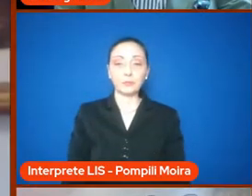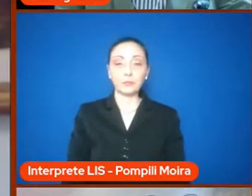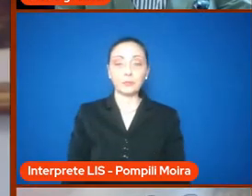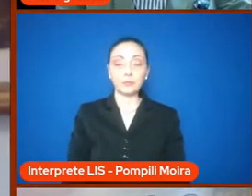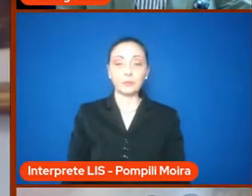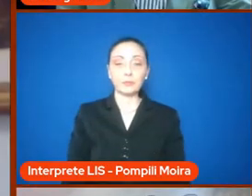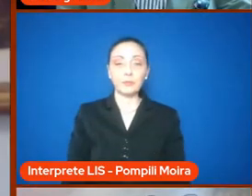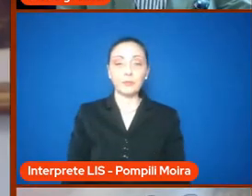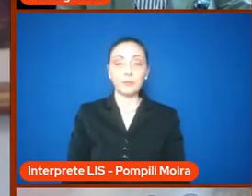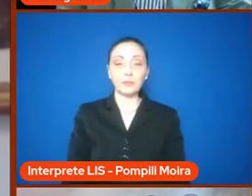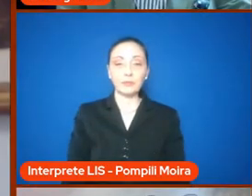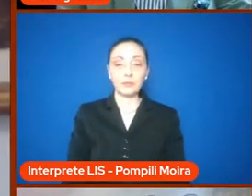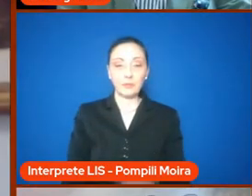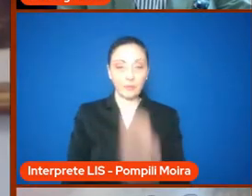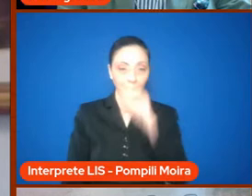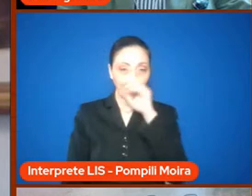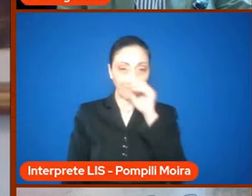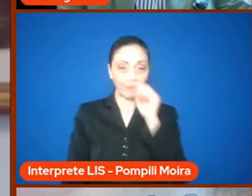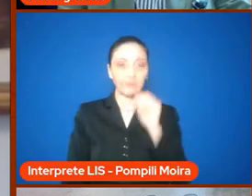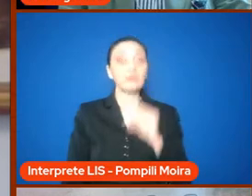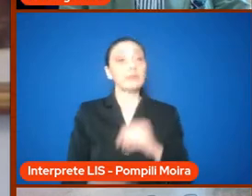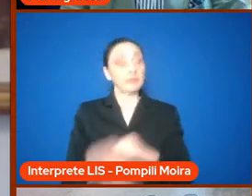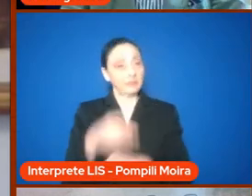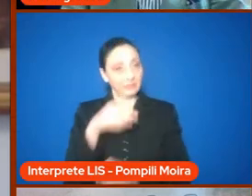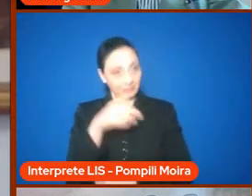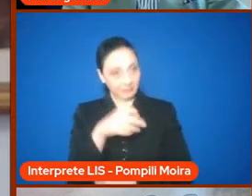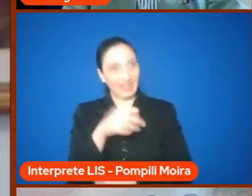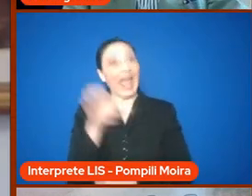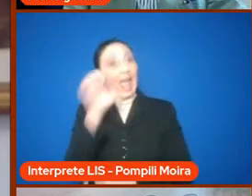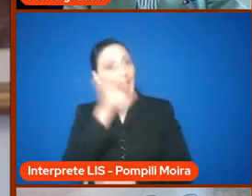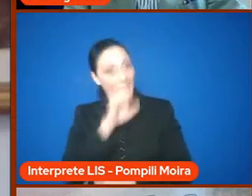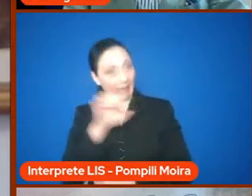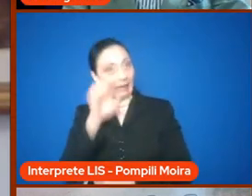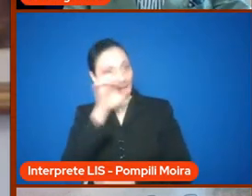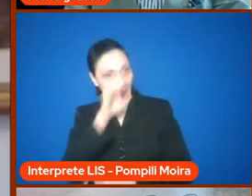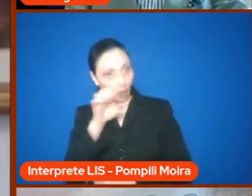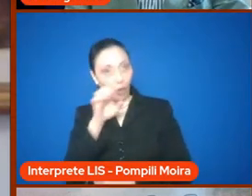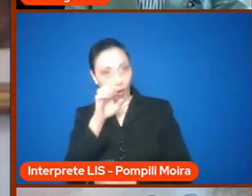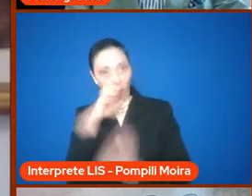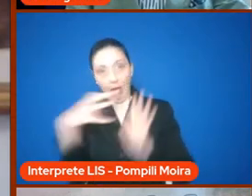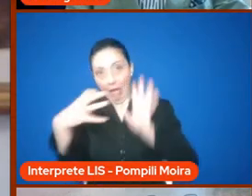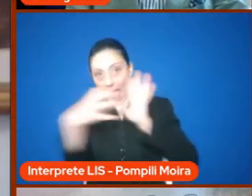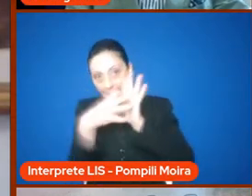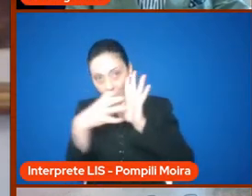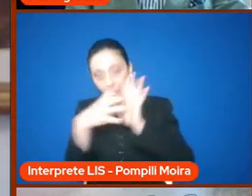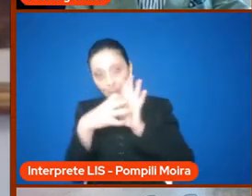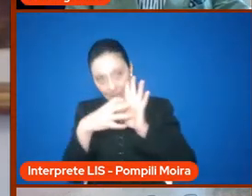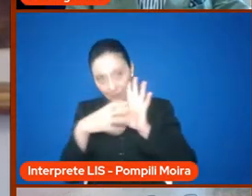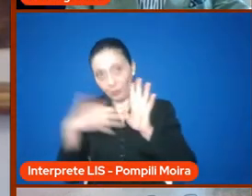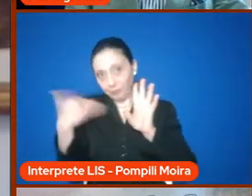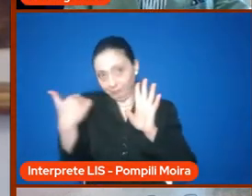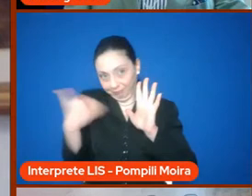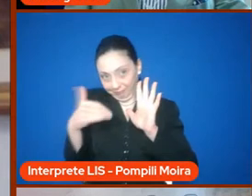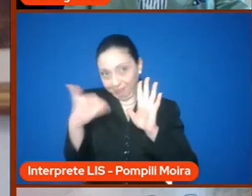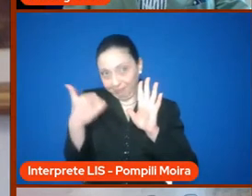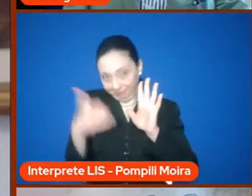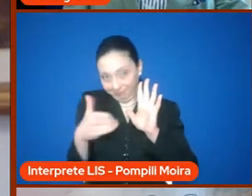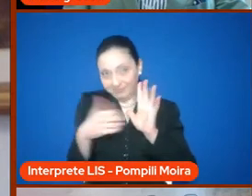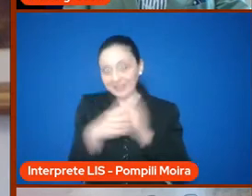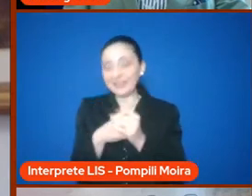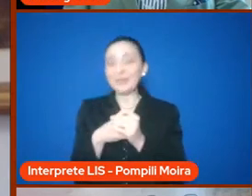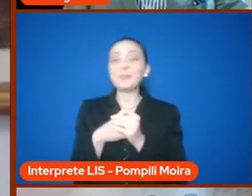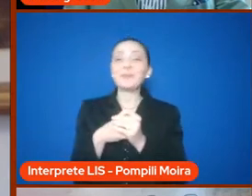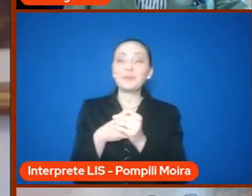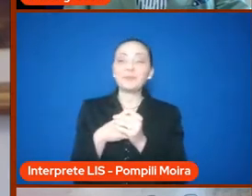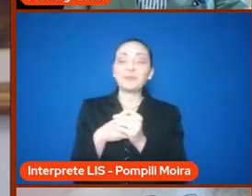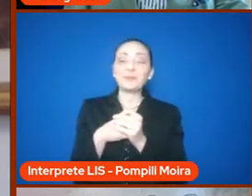Mi pare che hai trovato pane per i tuoi denti, Enrico. Assolutamente